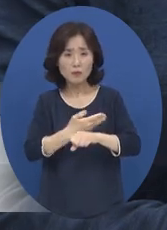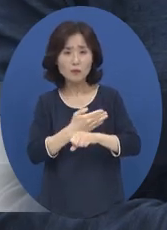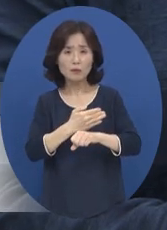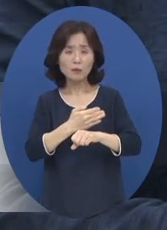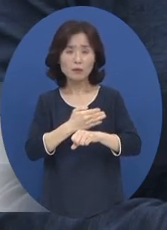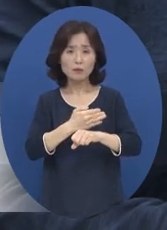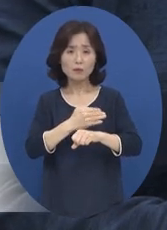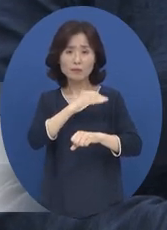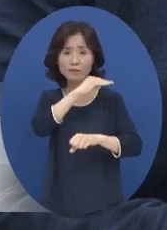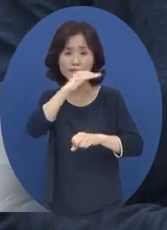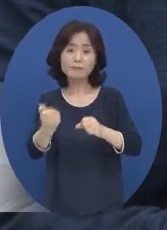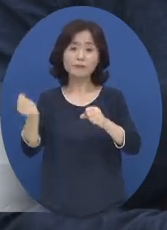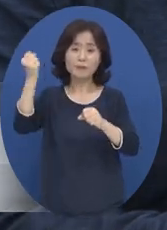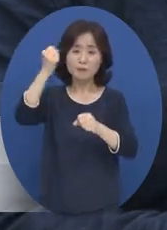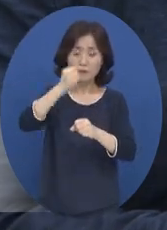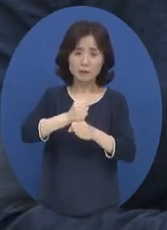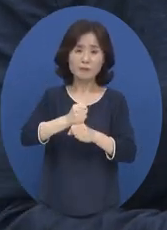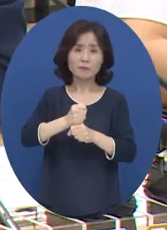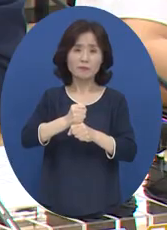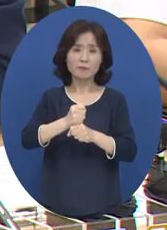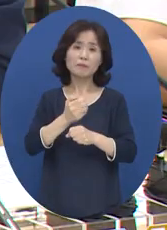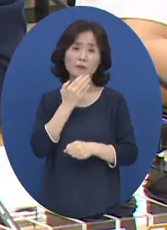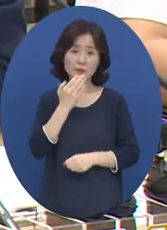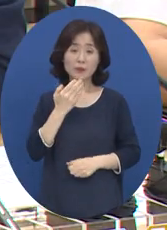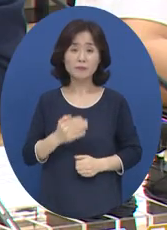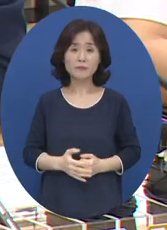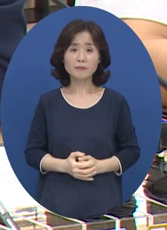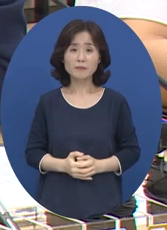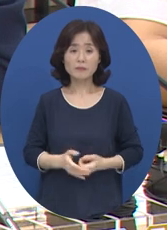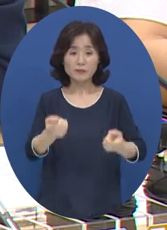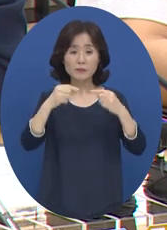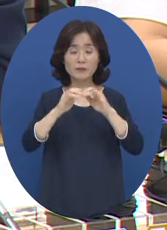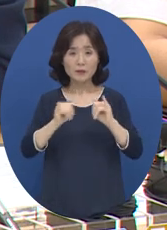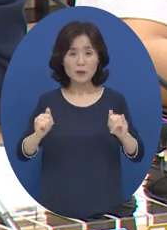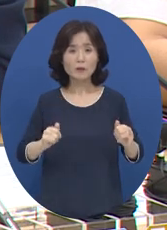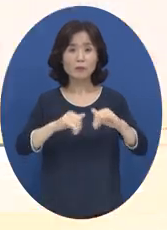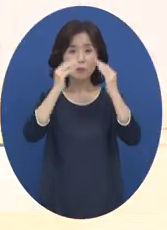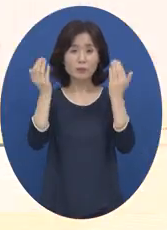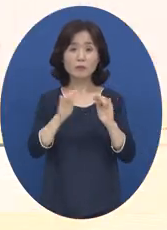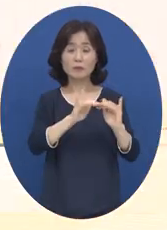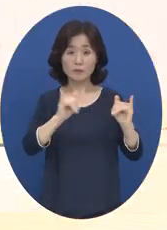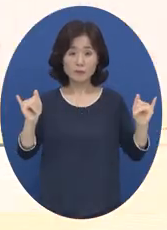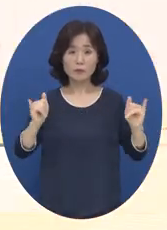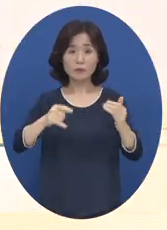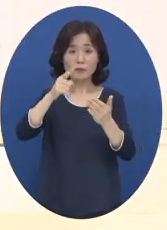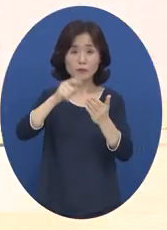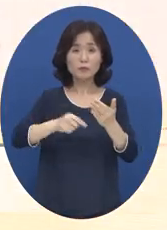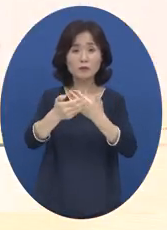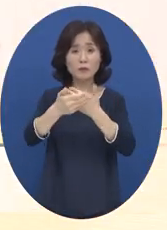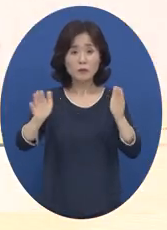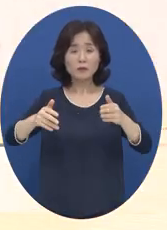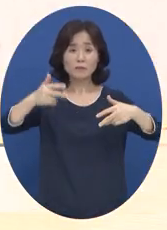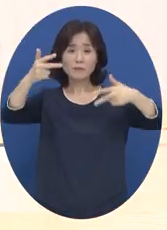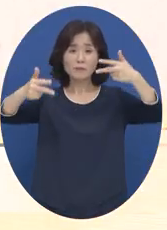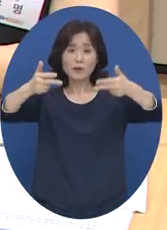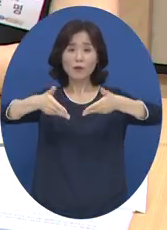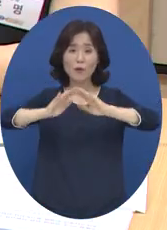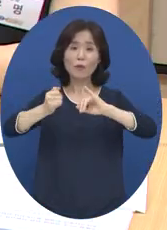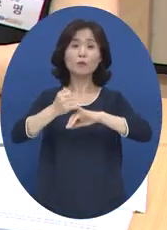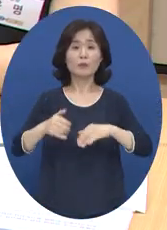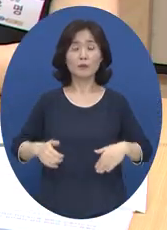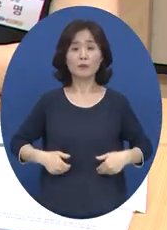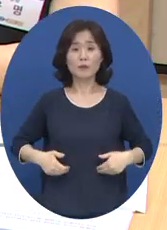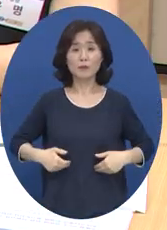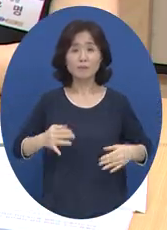운동장을 조금이라도 정의롭게. 참석자들 모두 수술실 CCTV 설치가 꼭 필요한